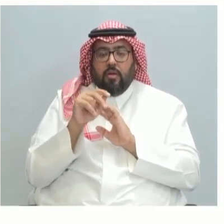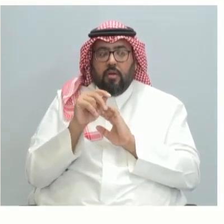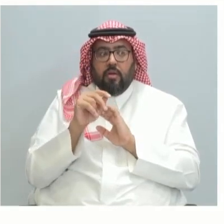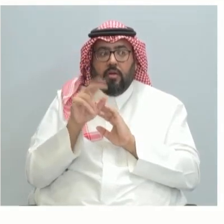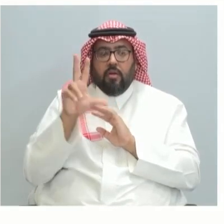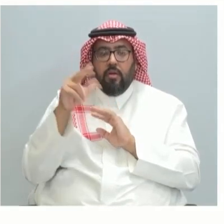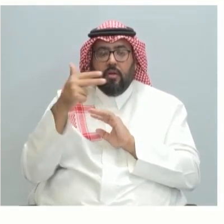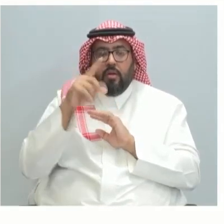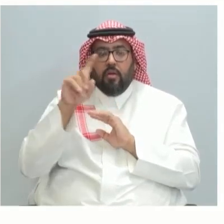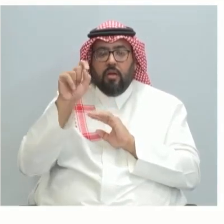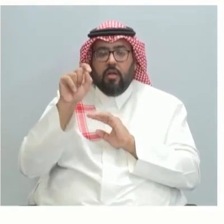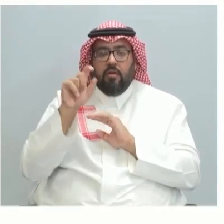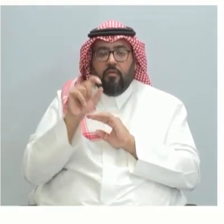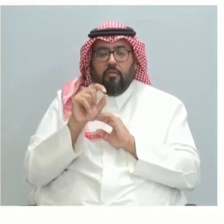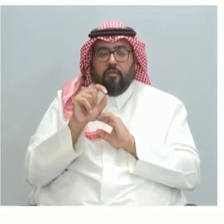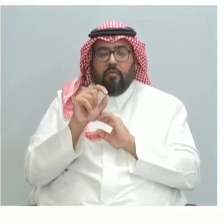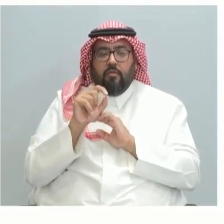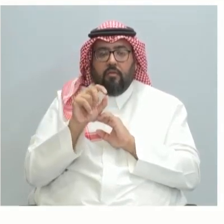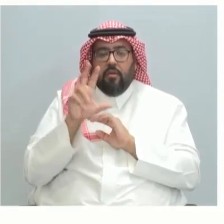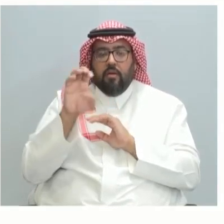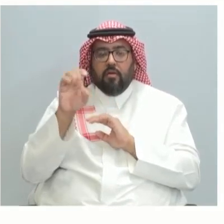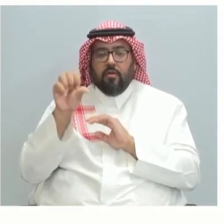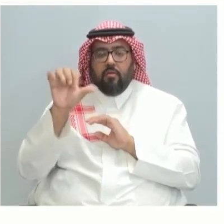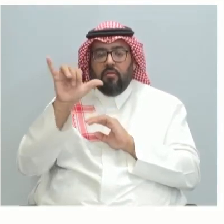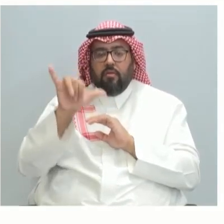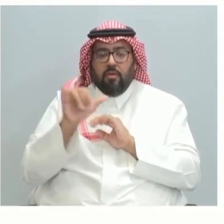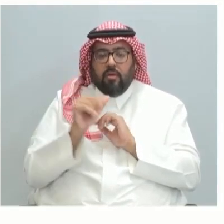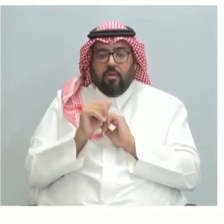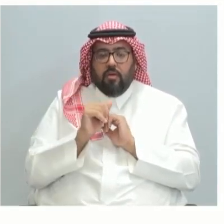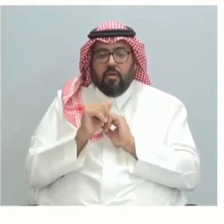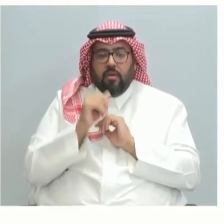الغلاف الجوي